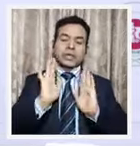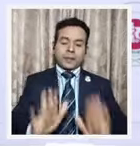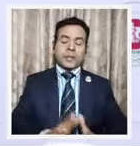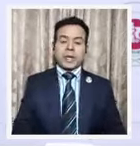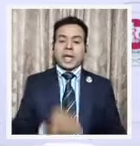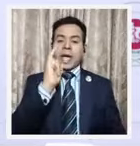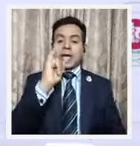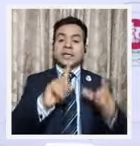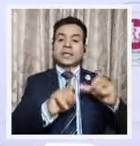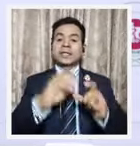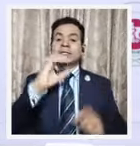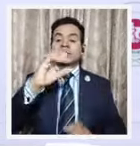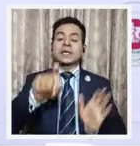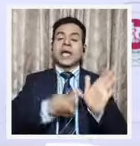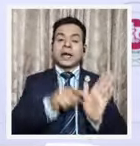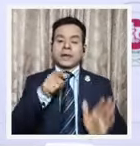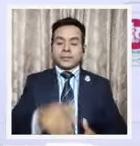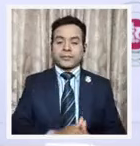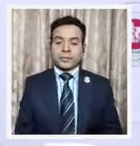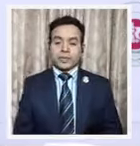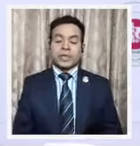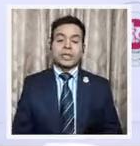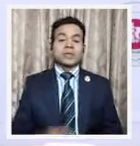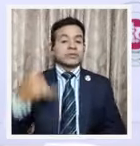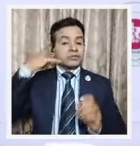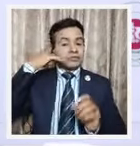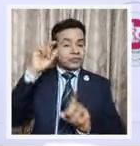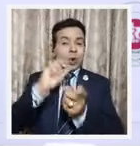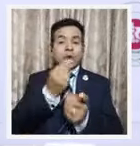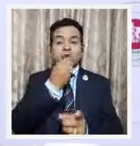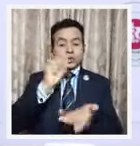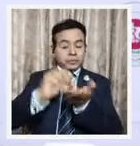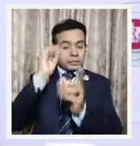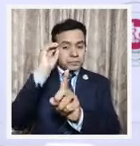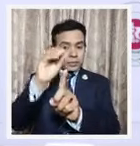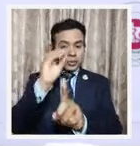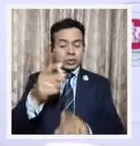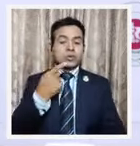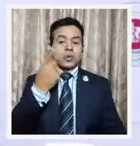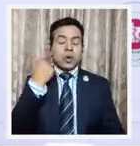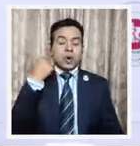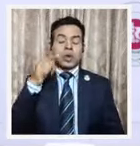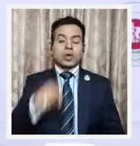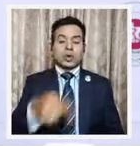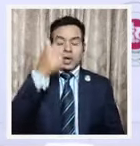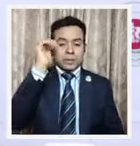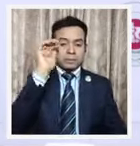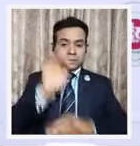10655 এই নাম্বারটি ব্যবহৃত হবে এবং অন্য নাম্বারসমূহ বন্ধ থাকবে আইডিসিআরের হটলাইনে।